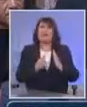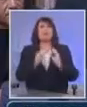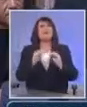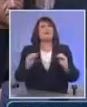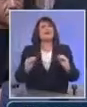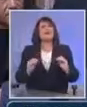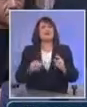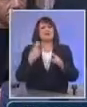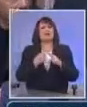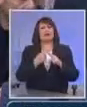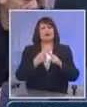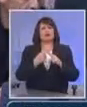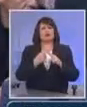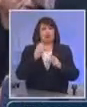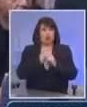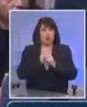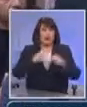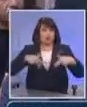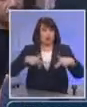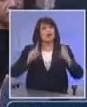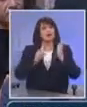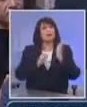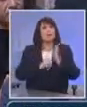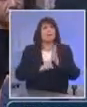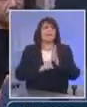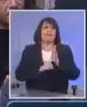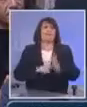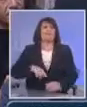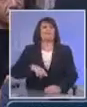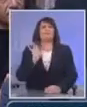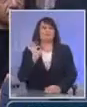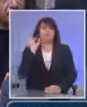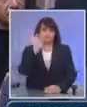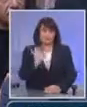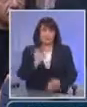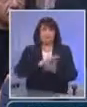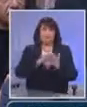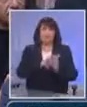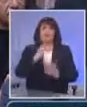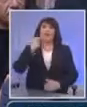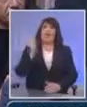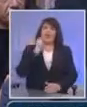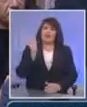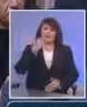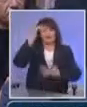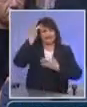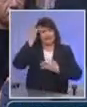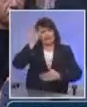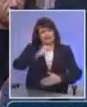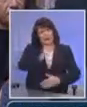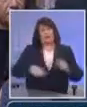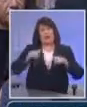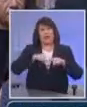του κράτους, όπου έχει σκοπό την ανάπτυξη της εθνικής και θρησκευτικής συνείδησης των